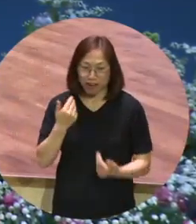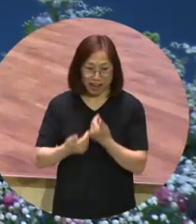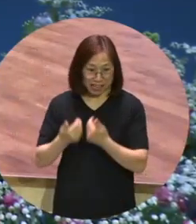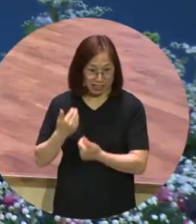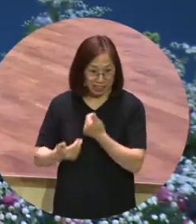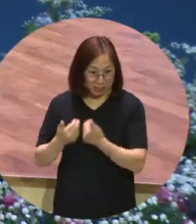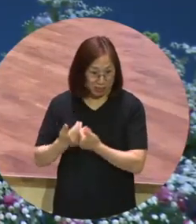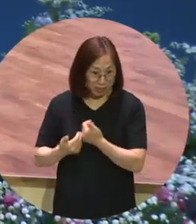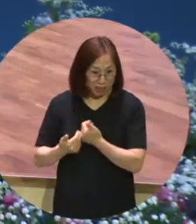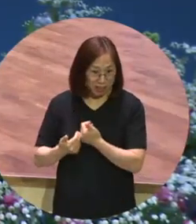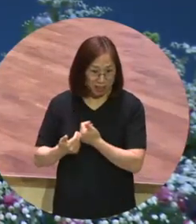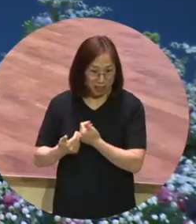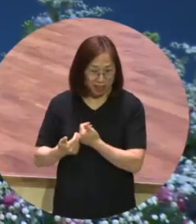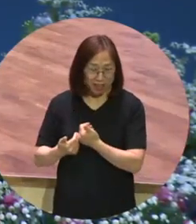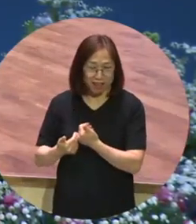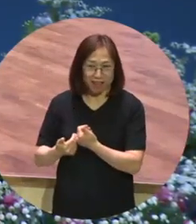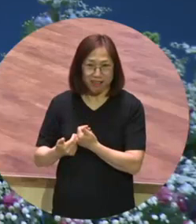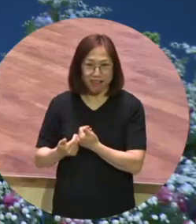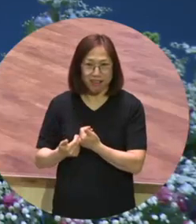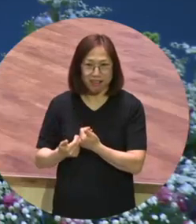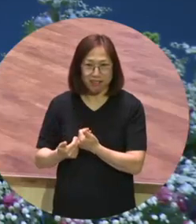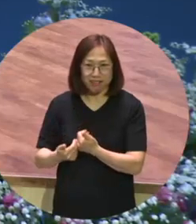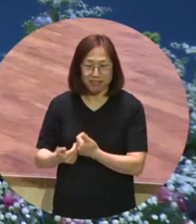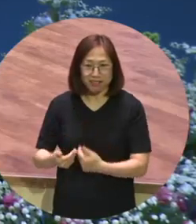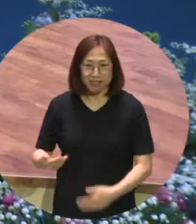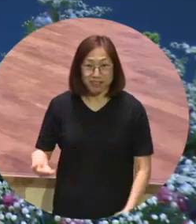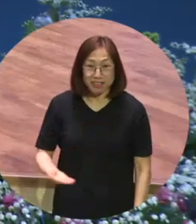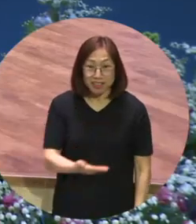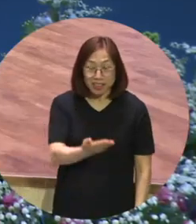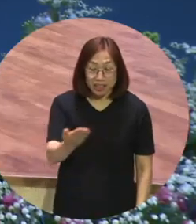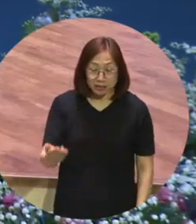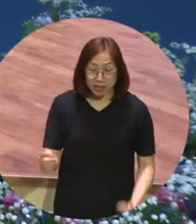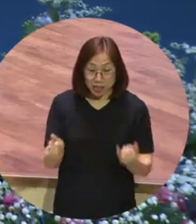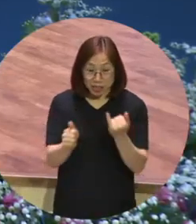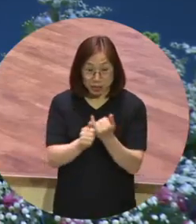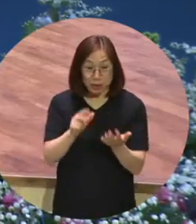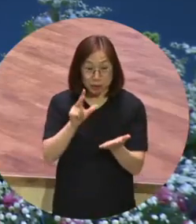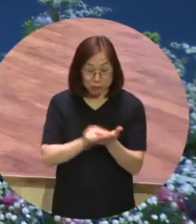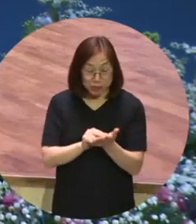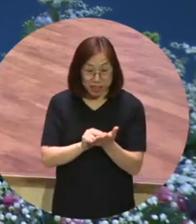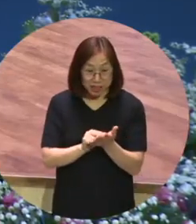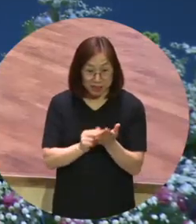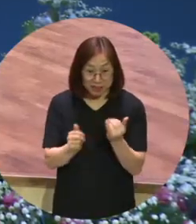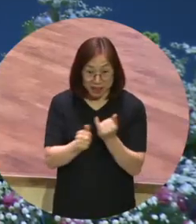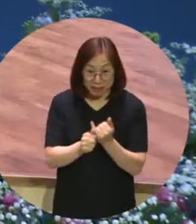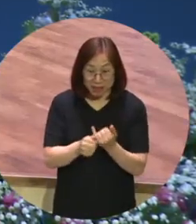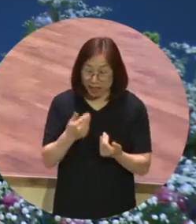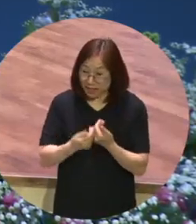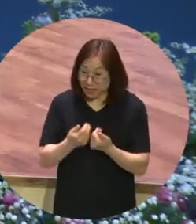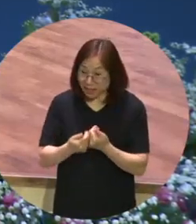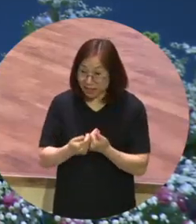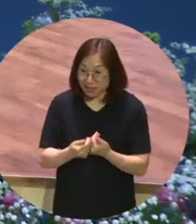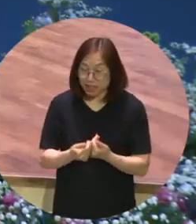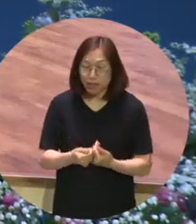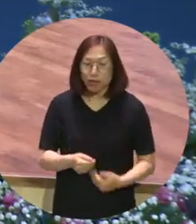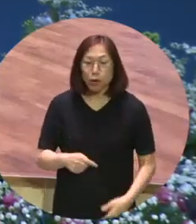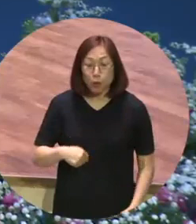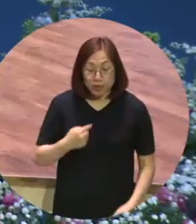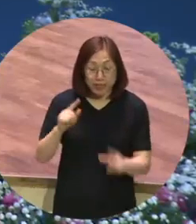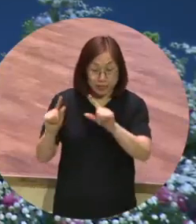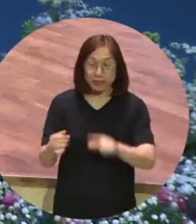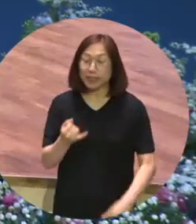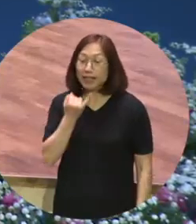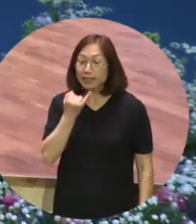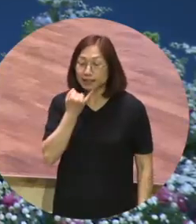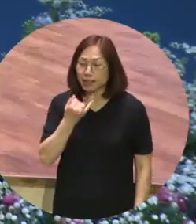수준이라면 여러분이요 결혼 문제 때문에 물론 혼자 살 수도 있어요. 근데 결혼 가지고 막